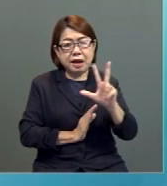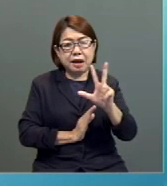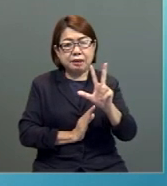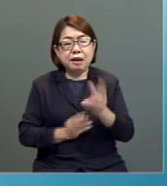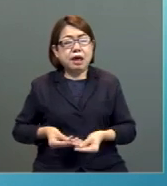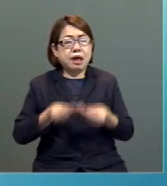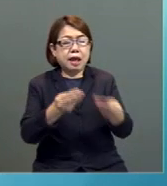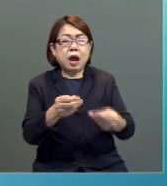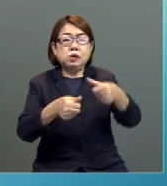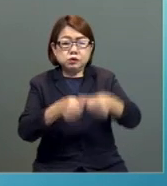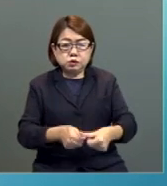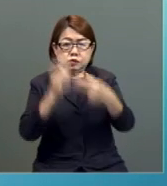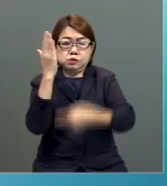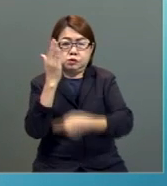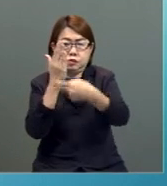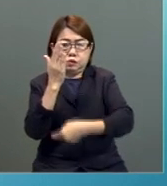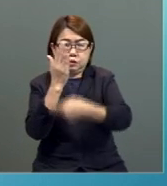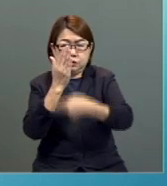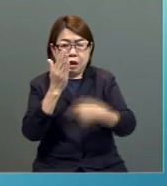คนก็ได้ส่งไปที่โรงแรมนะครับแห่ง 2